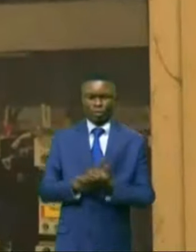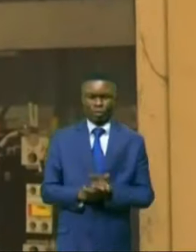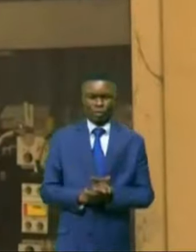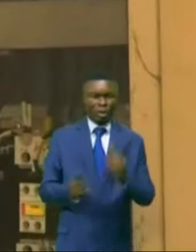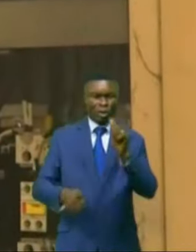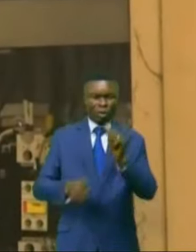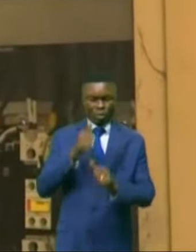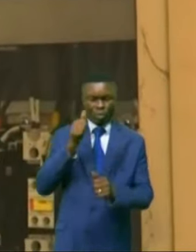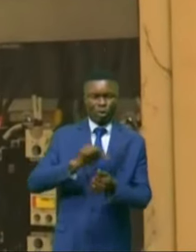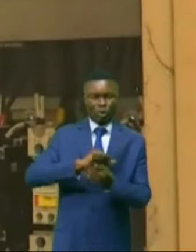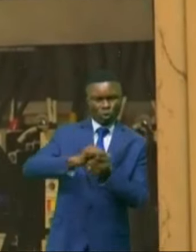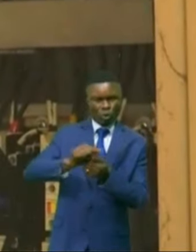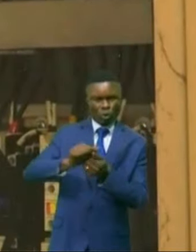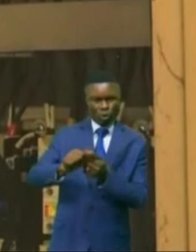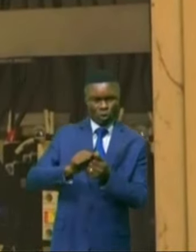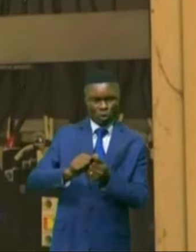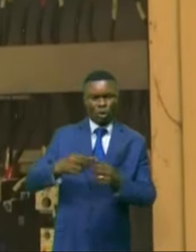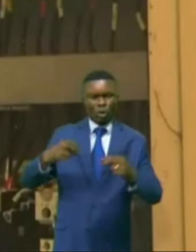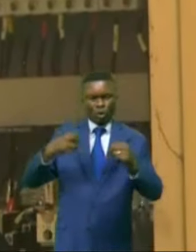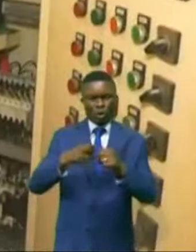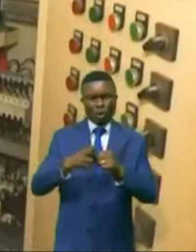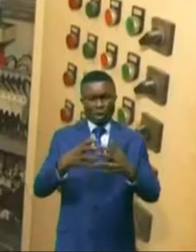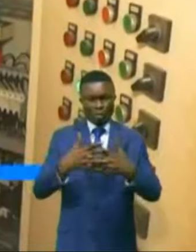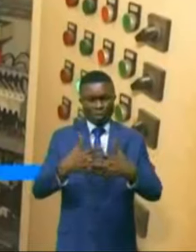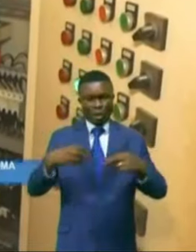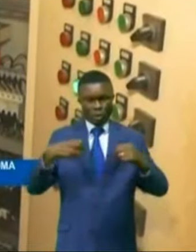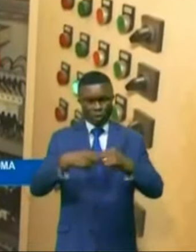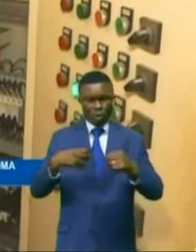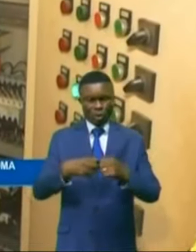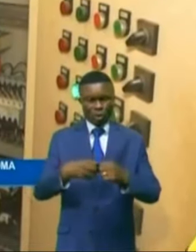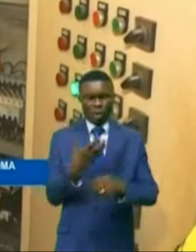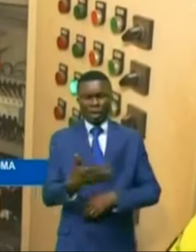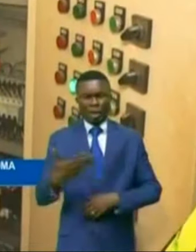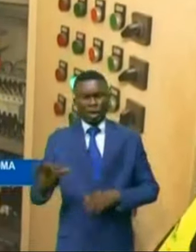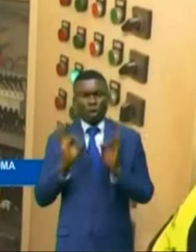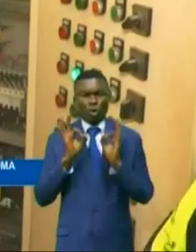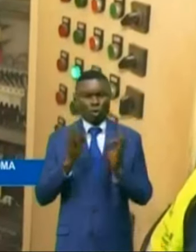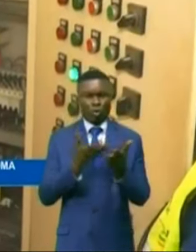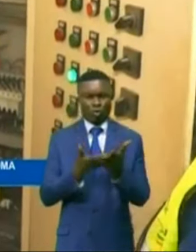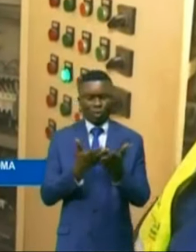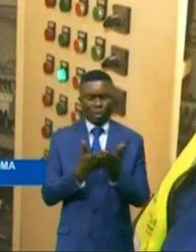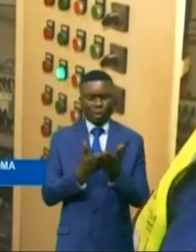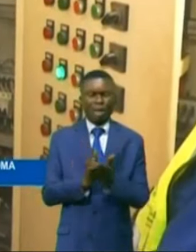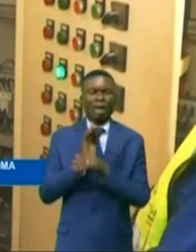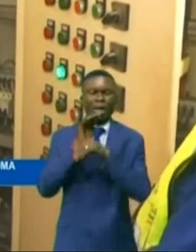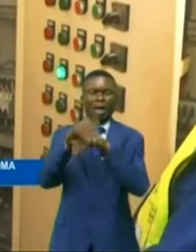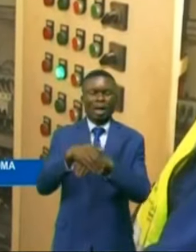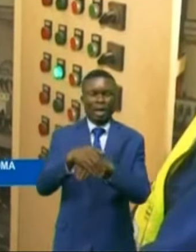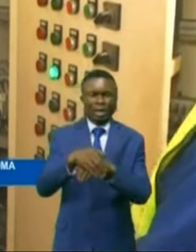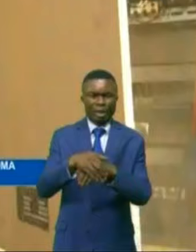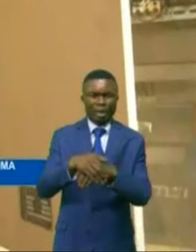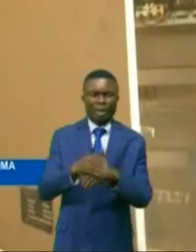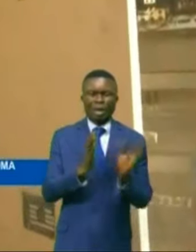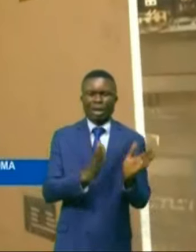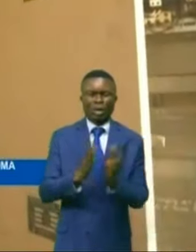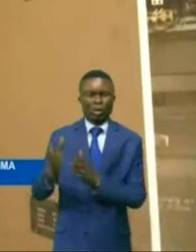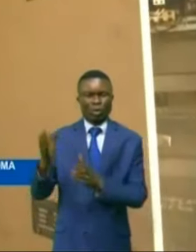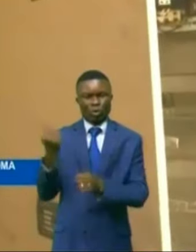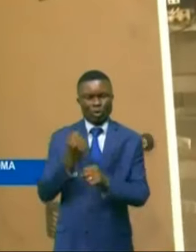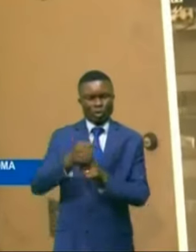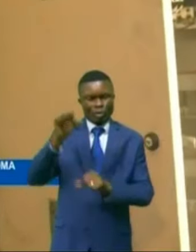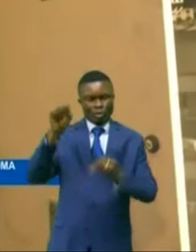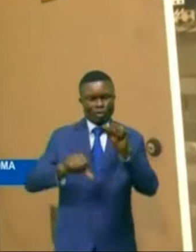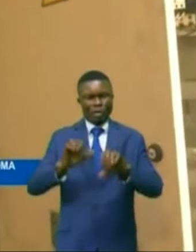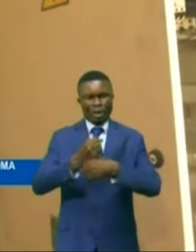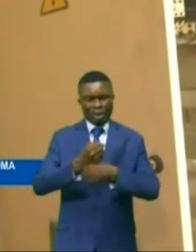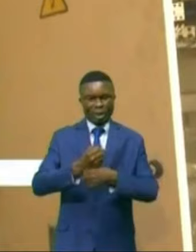Au-delà des nettoyages sous tension des équipements électriques, ces produits innovants anticipent sur des éventuels dysfonctionnements qui pourraient